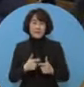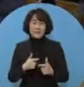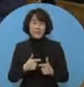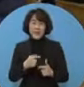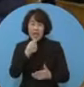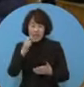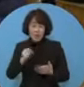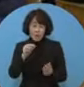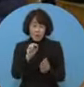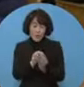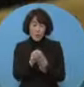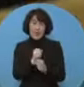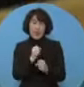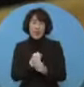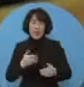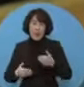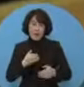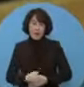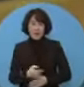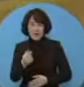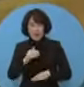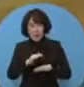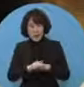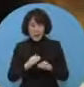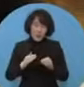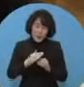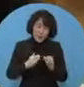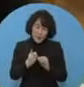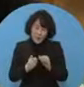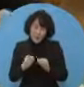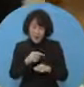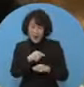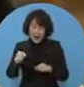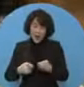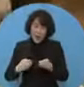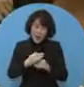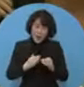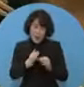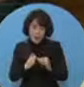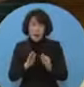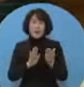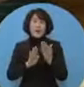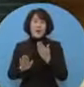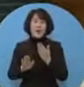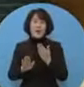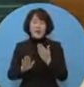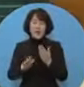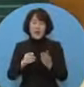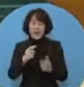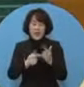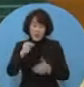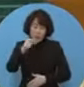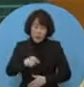나무 연필통 만들기가 한창입니다. 고사리 손으로 나무를 손질합니다. 거친 모서리를 부드럽게 다듬어 필통